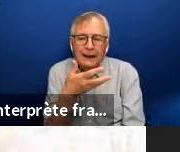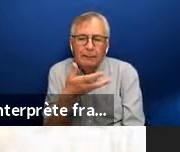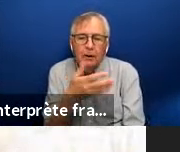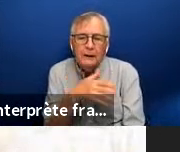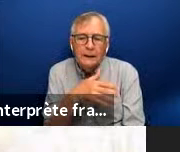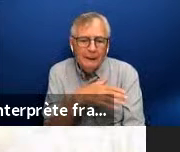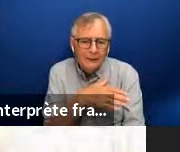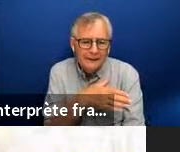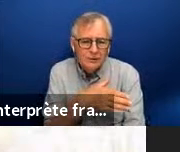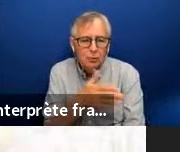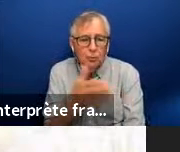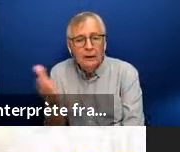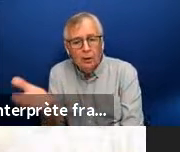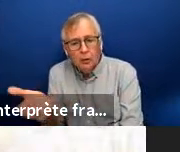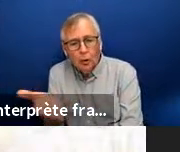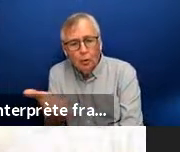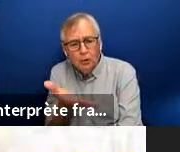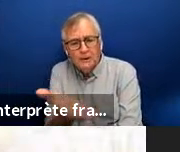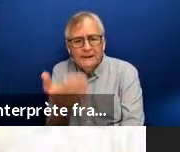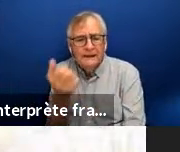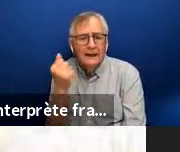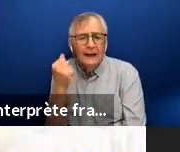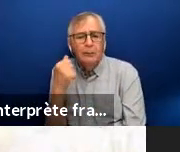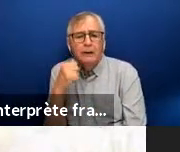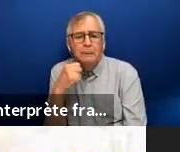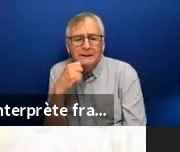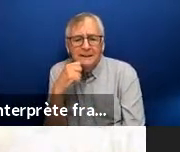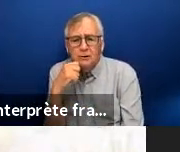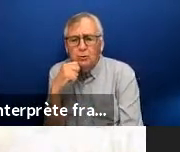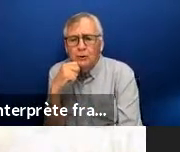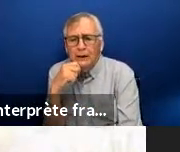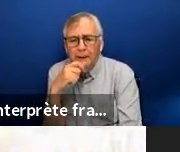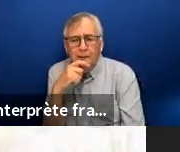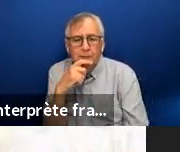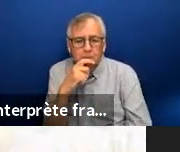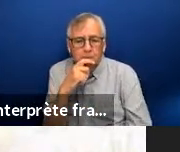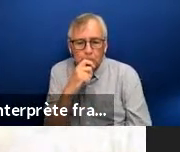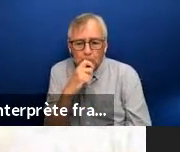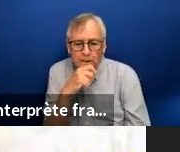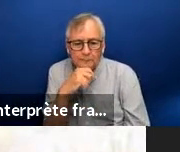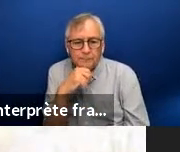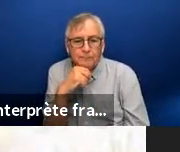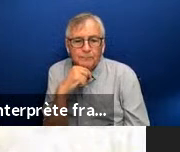été élaboré par Réseau, et un autre qui a été élaboré par des sourds au Québec.